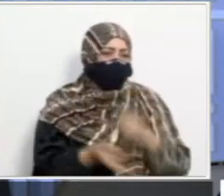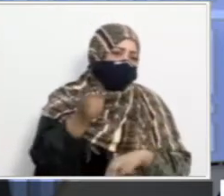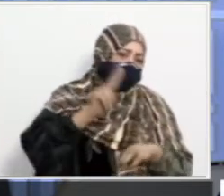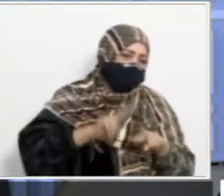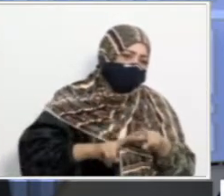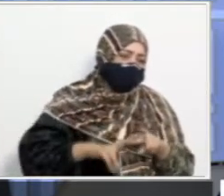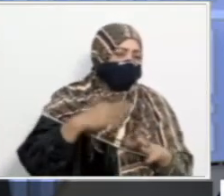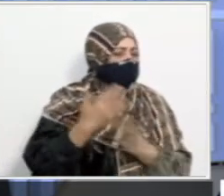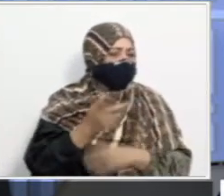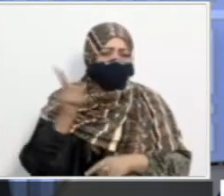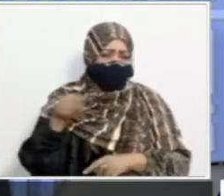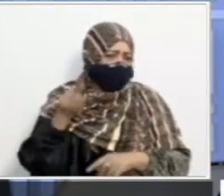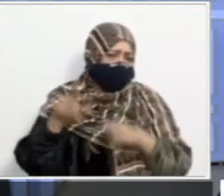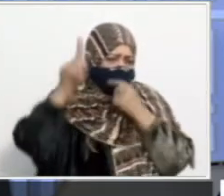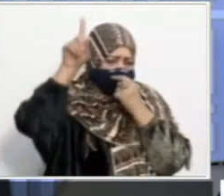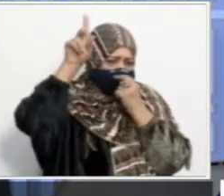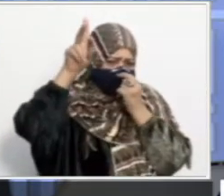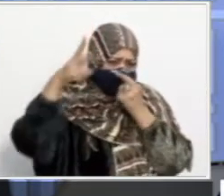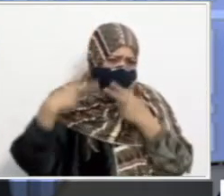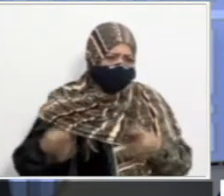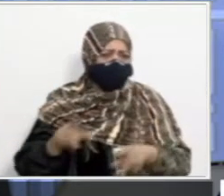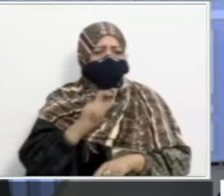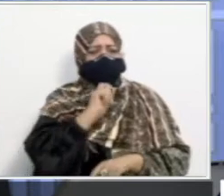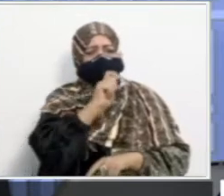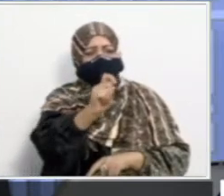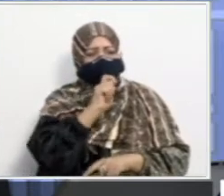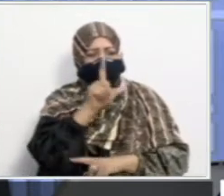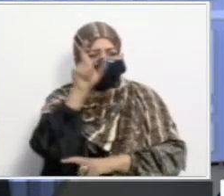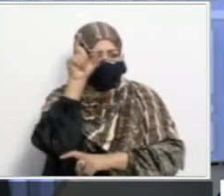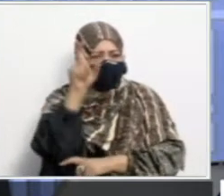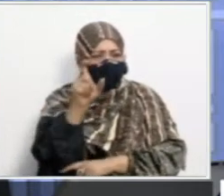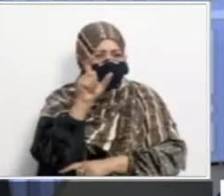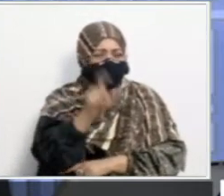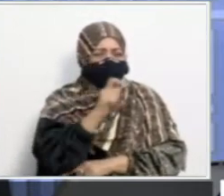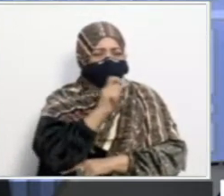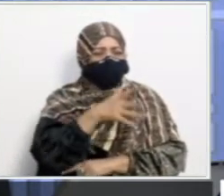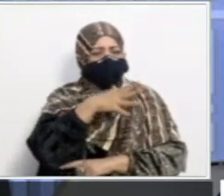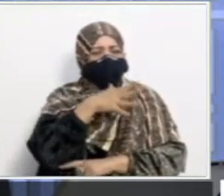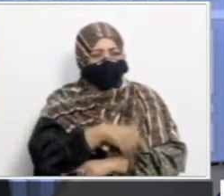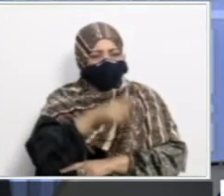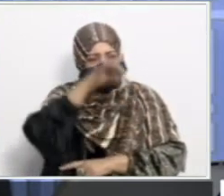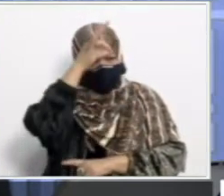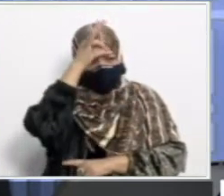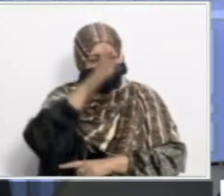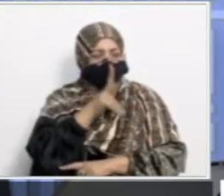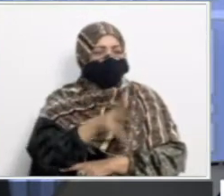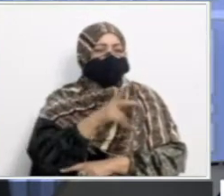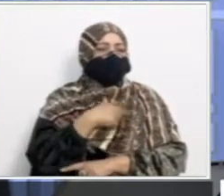أخذ يعني القضاء مطلقا، وبعضهم أخذ بالبناء الإتمام